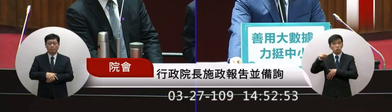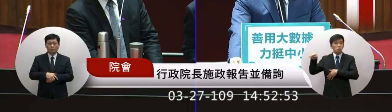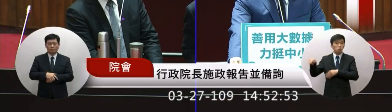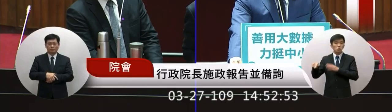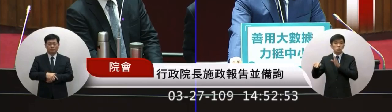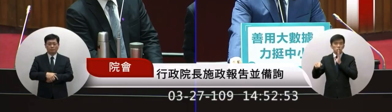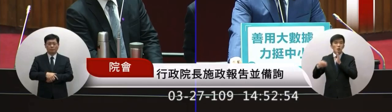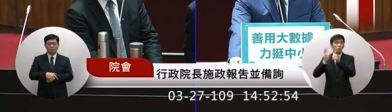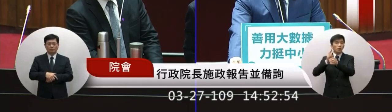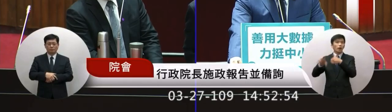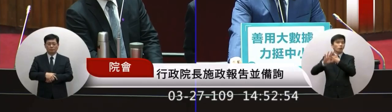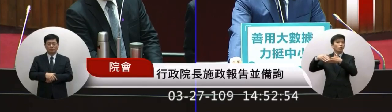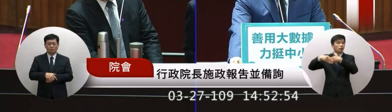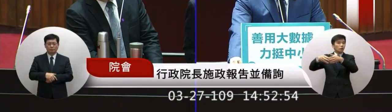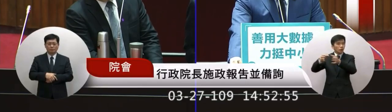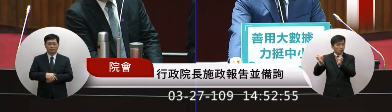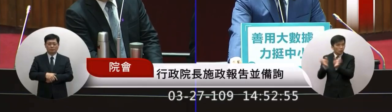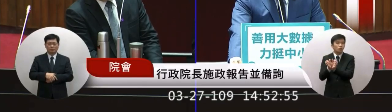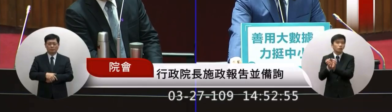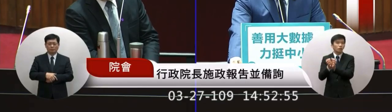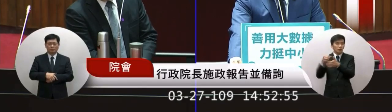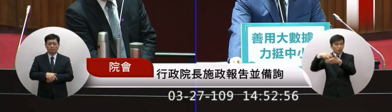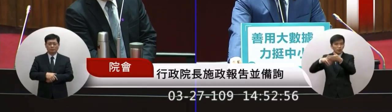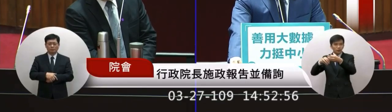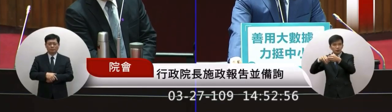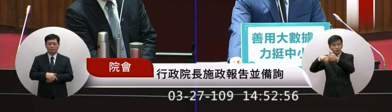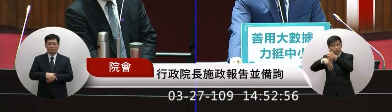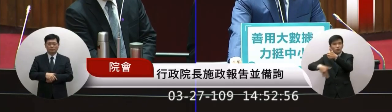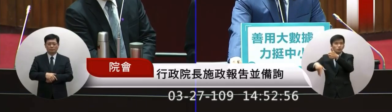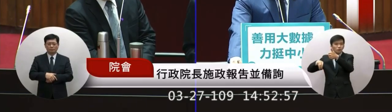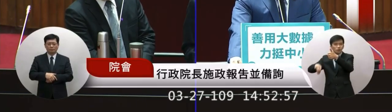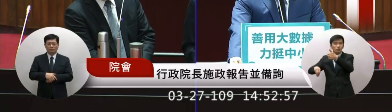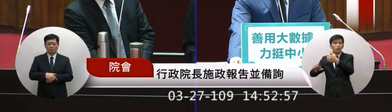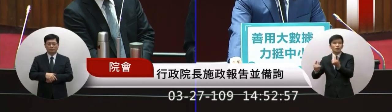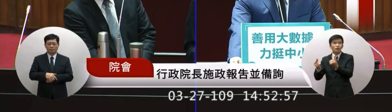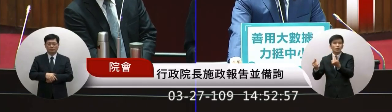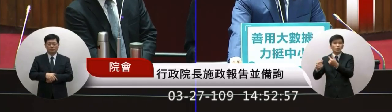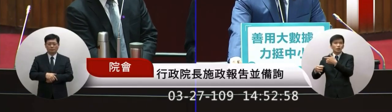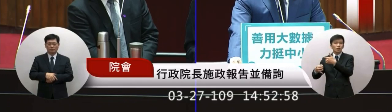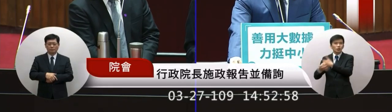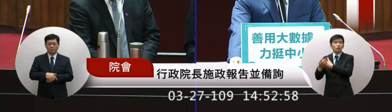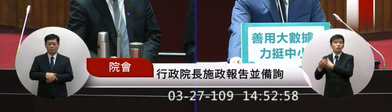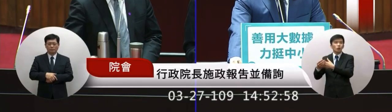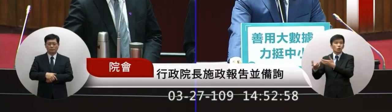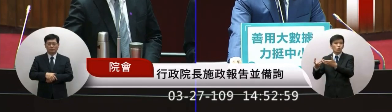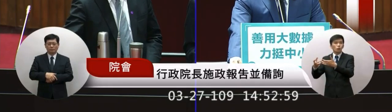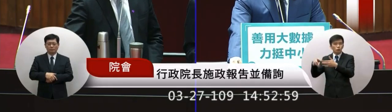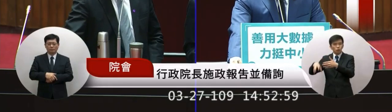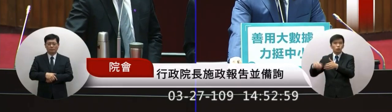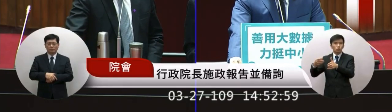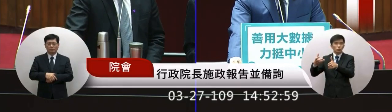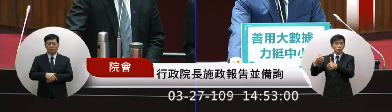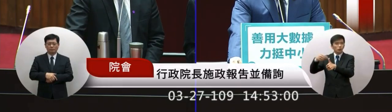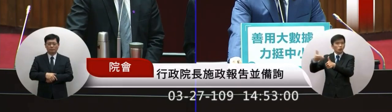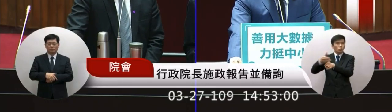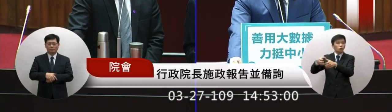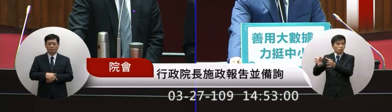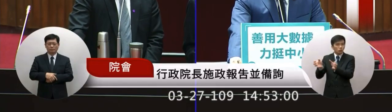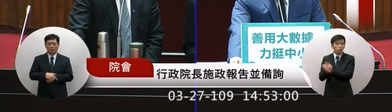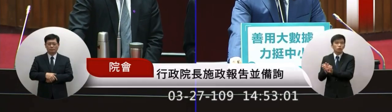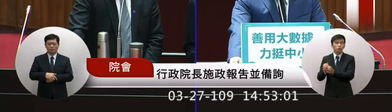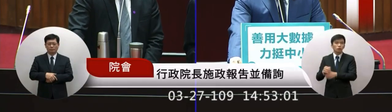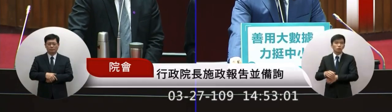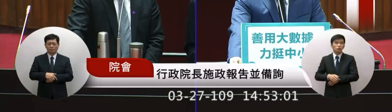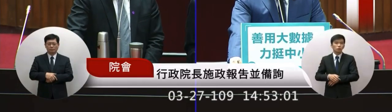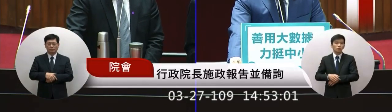透过外交部内底有经济组、侨务组啊，加教育部的嘛拢有啦。啊，所以这个部分呢，有当下吼，其实